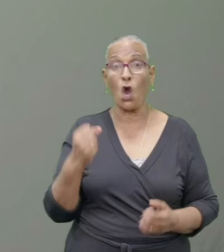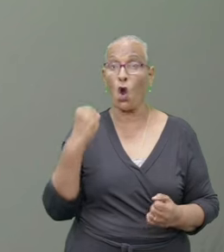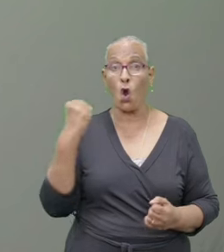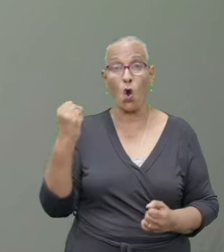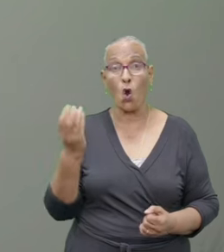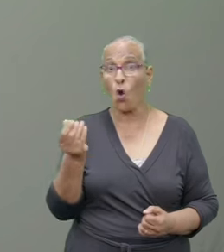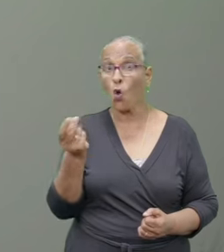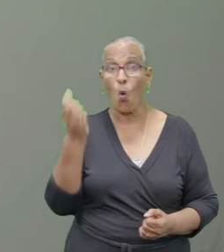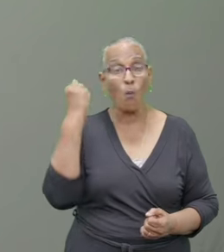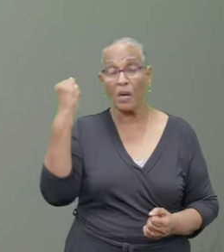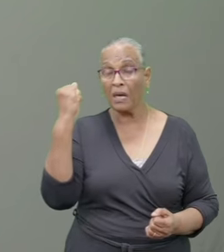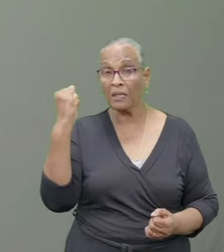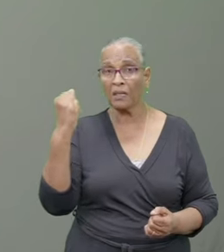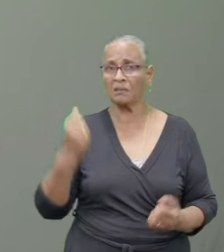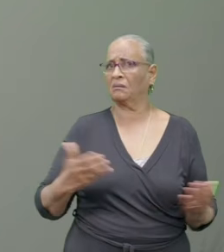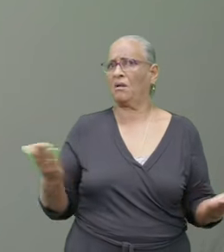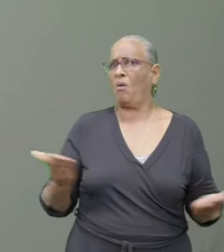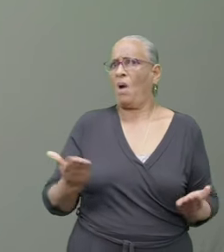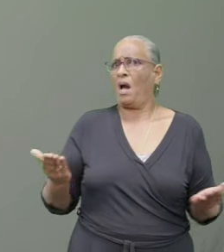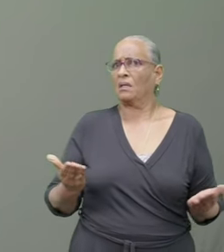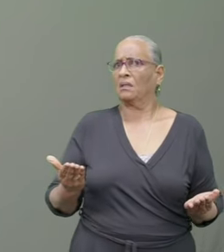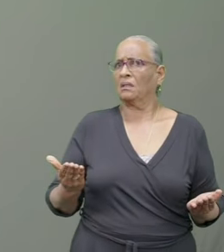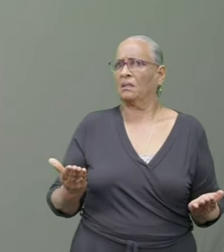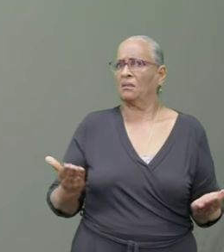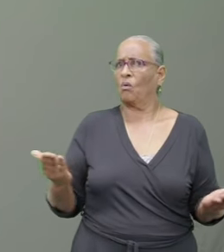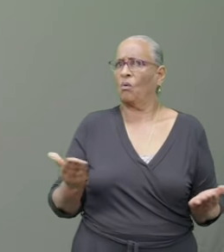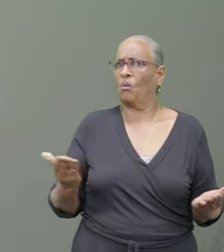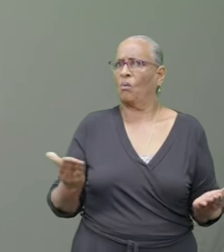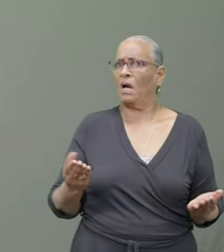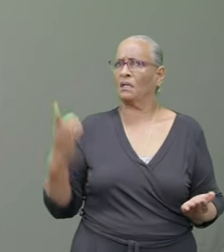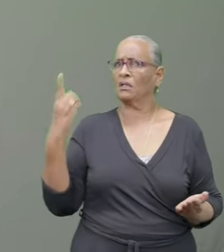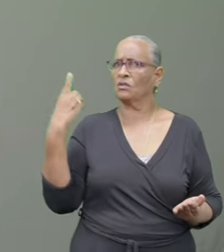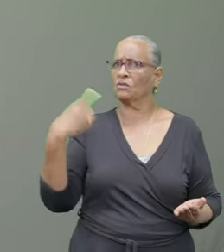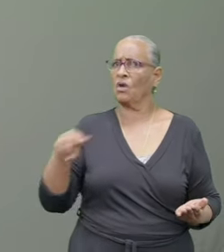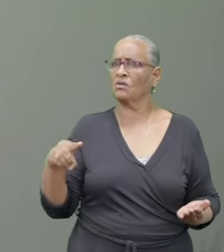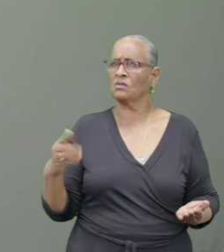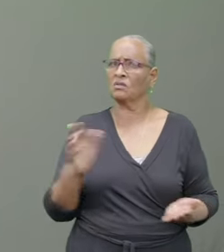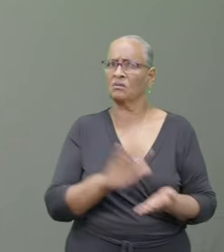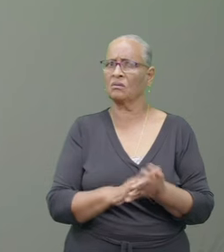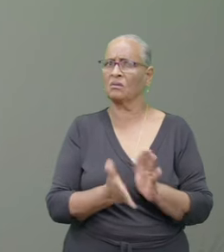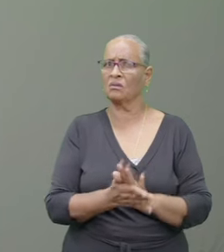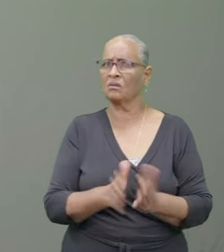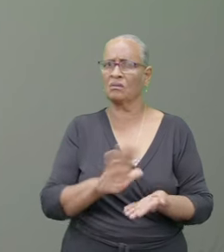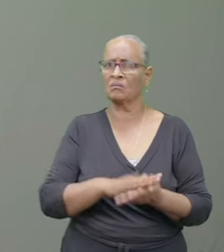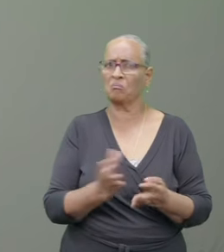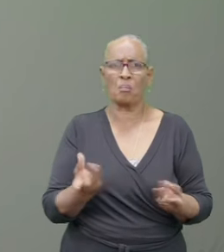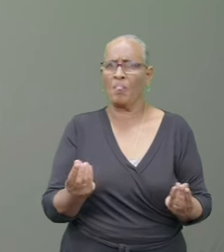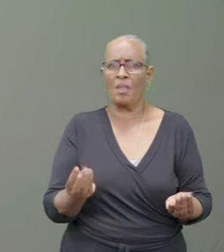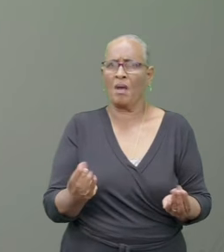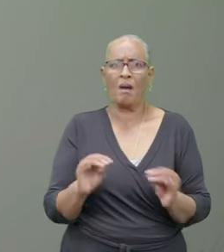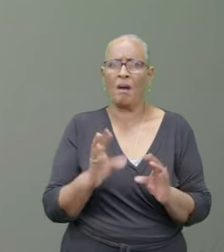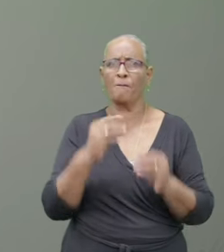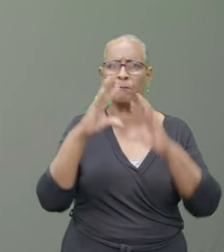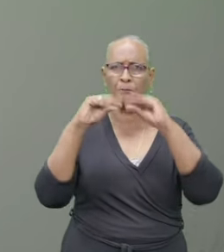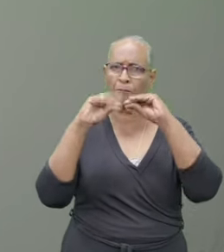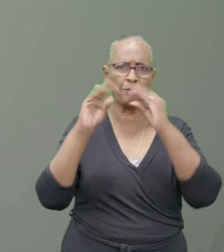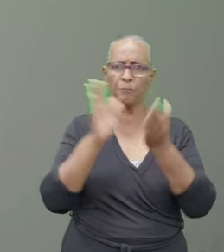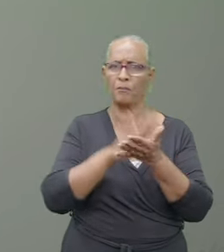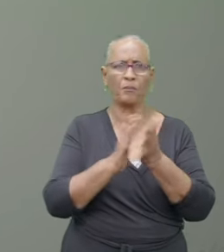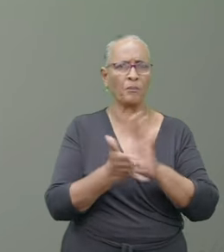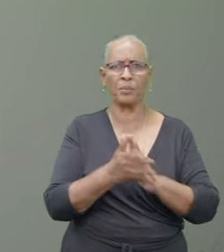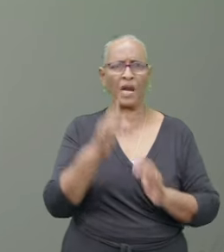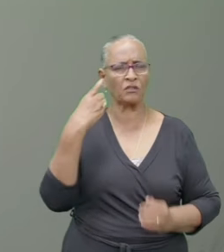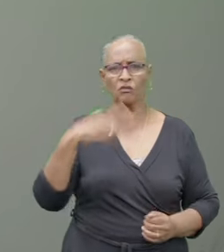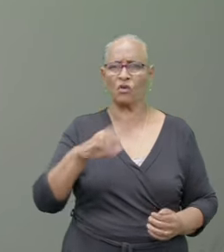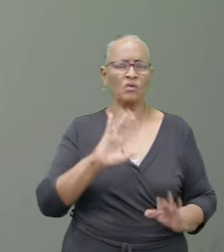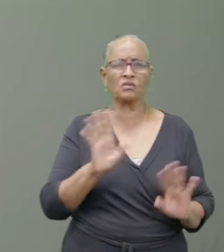dan weet ik niet waarom we die 1000 SRI hebben toegevoegd, want er is geen onderhandeling geweest over die 1000 SRI apart. Het is gewoon als directe